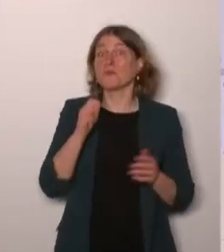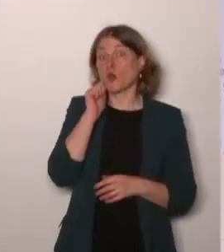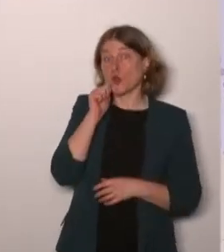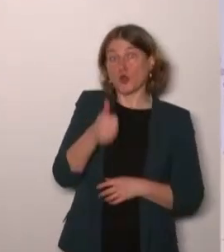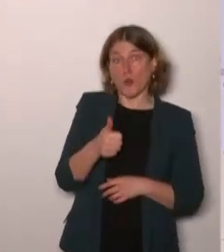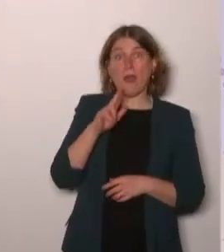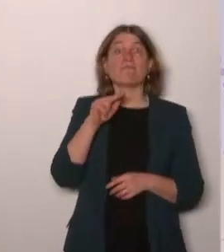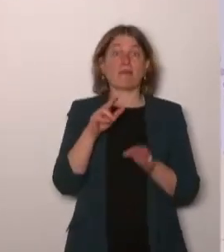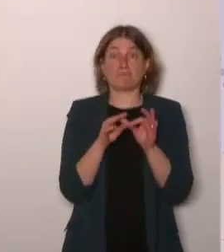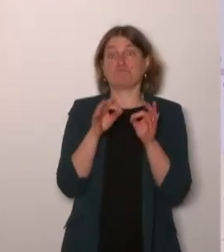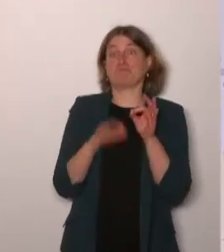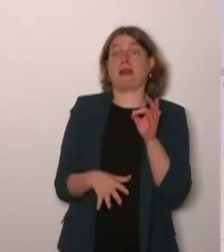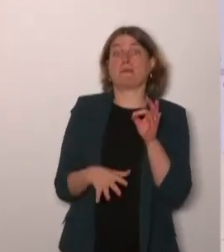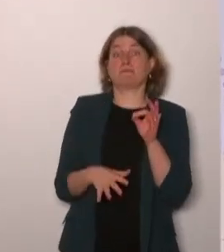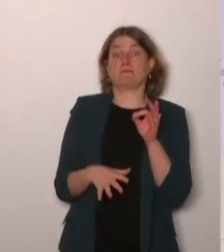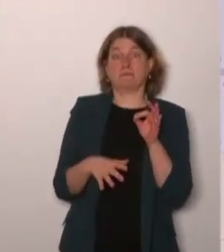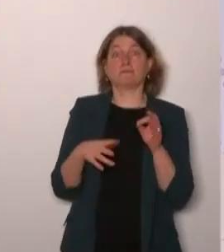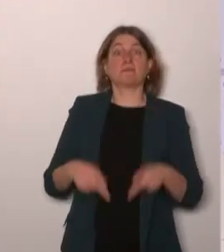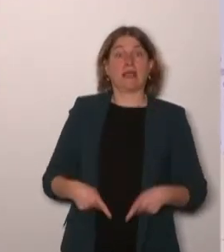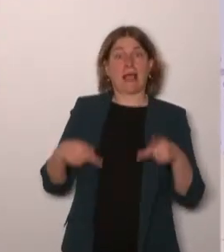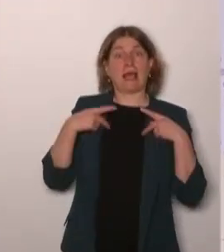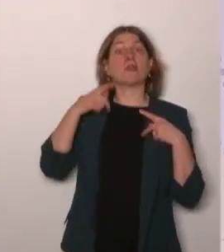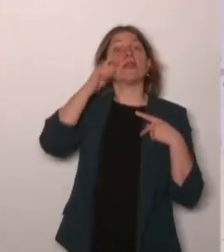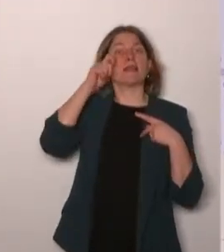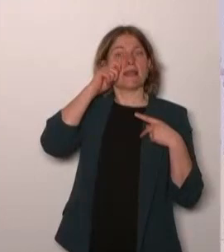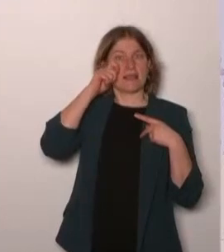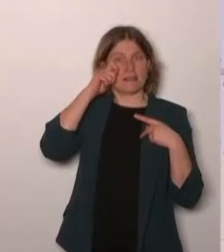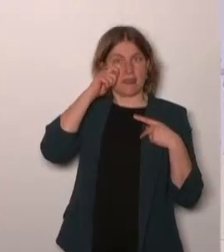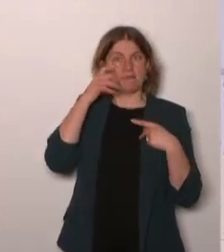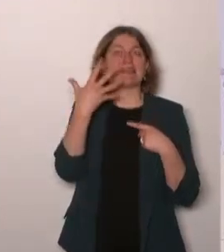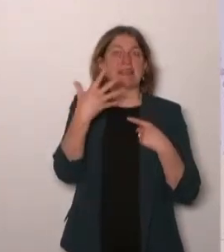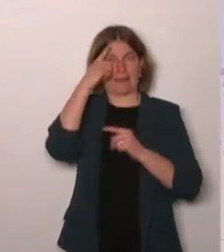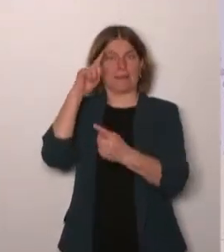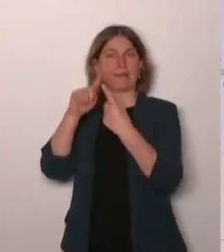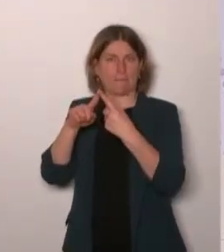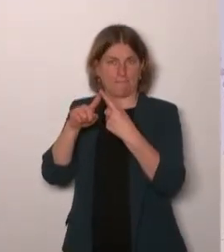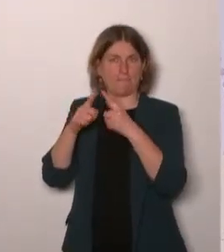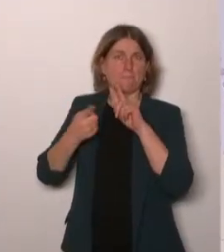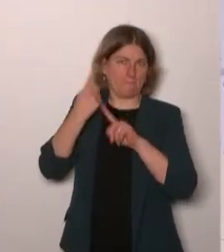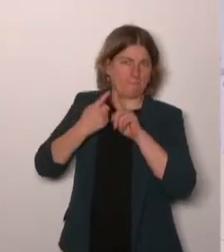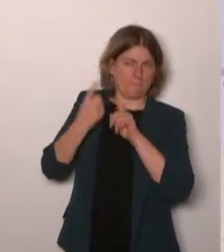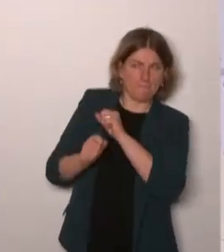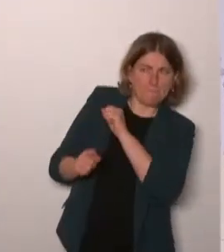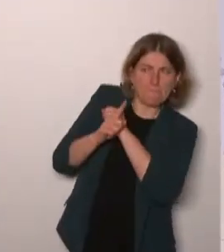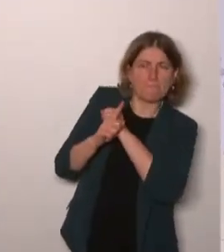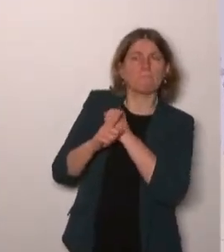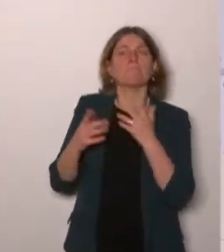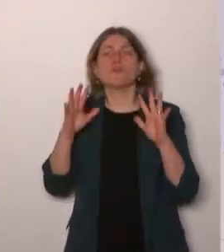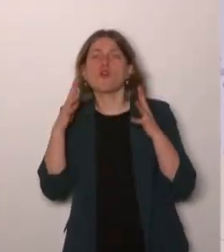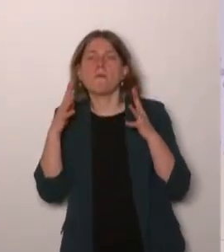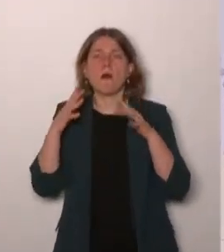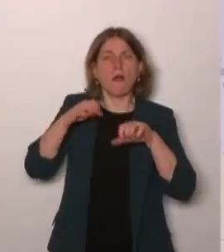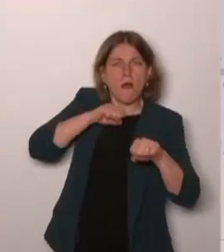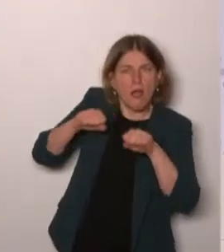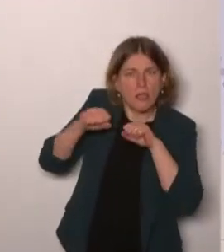restitution des ateliers d'experts réunis autour des cinq thématiques clés qui proposeront, là aussi, des actions novatrices pour agir de manière,